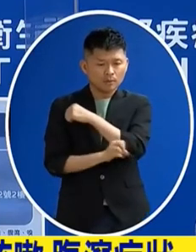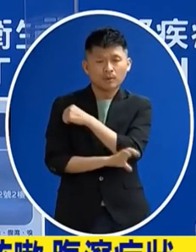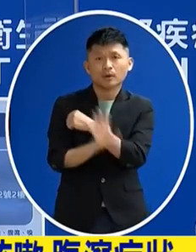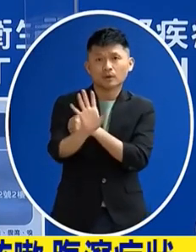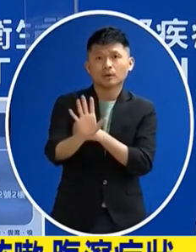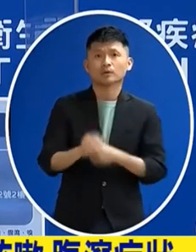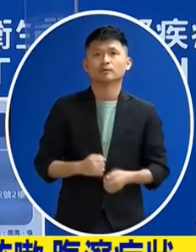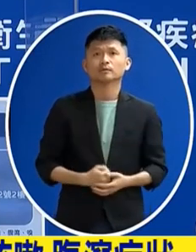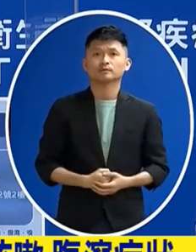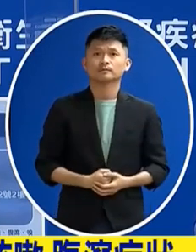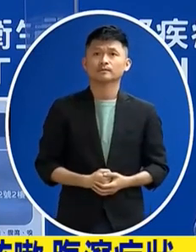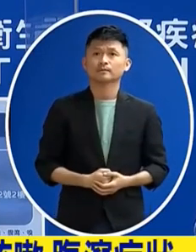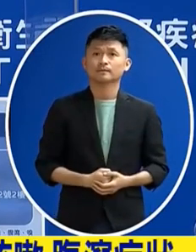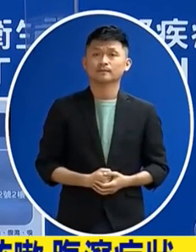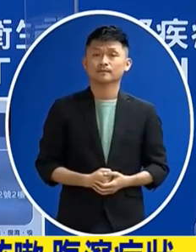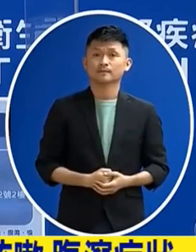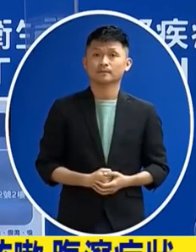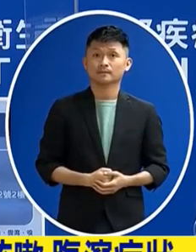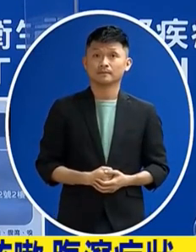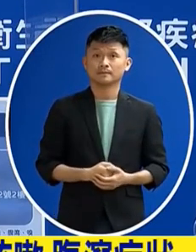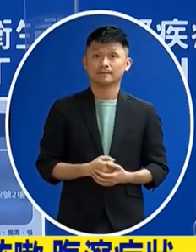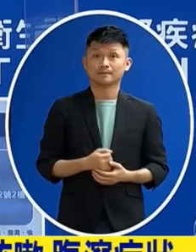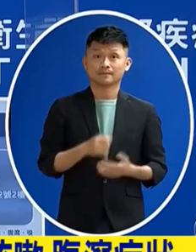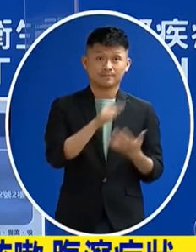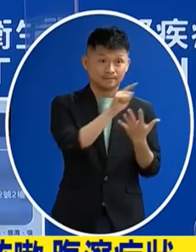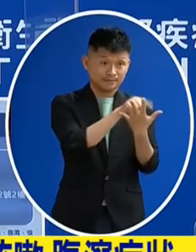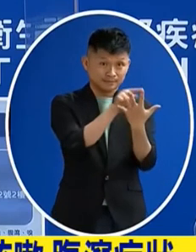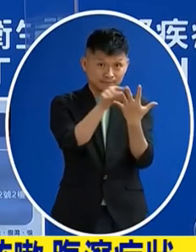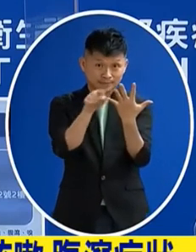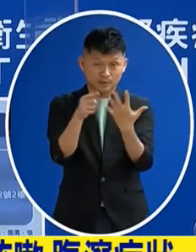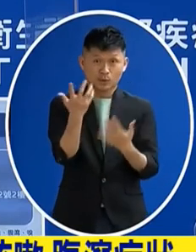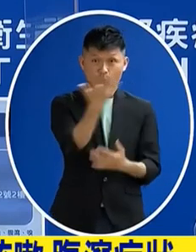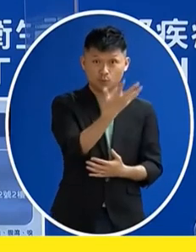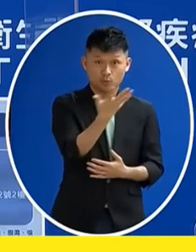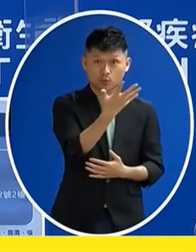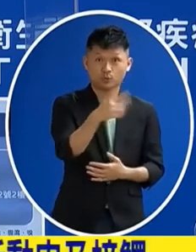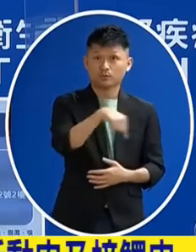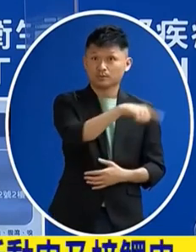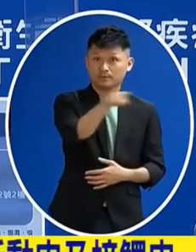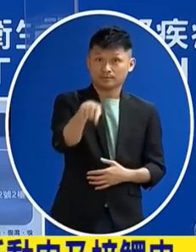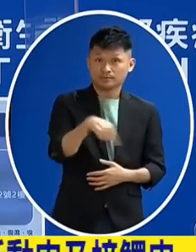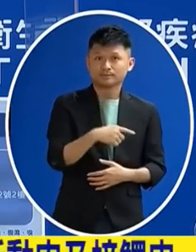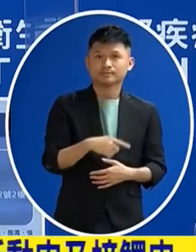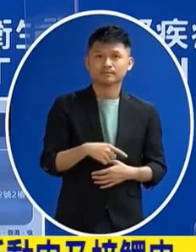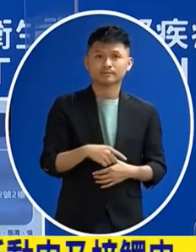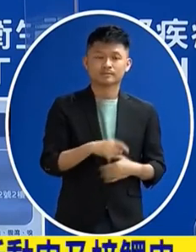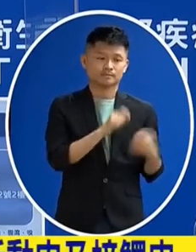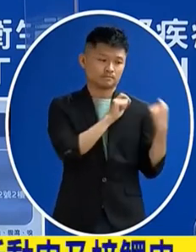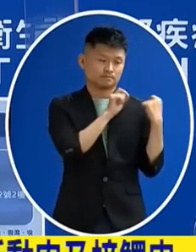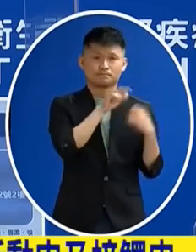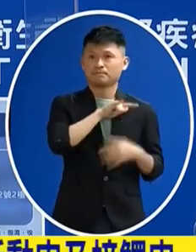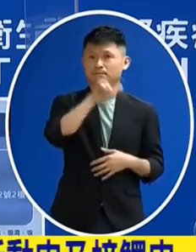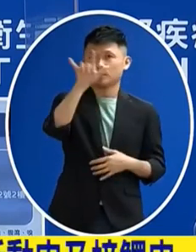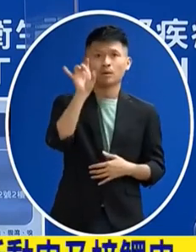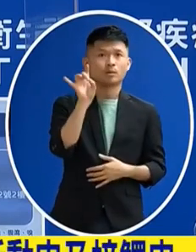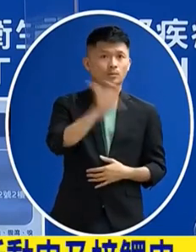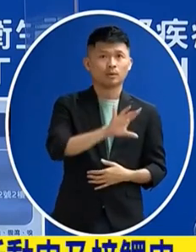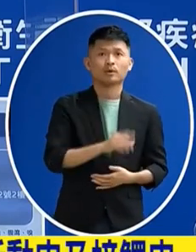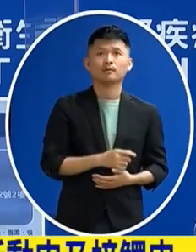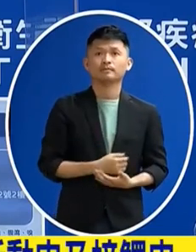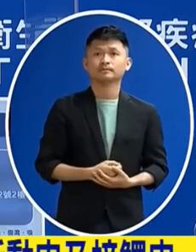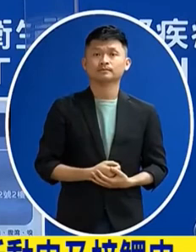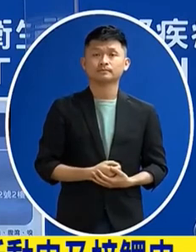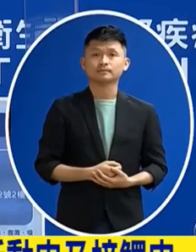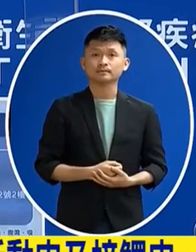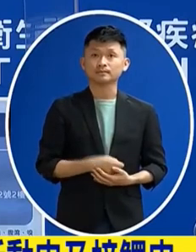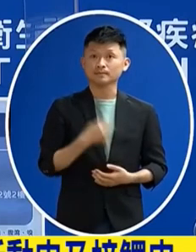状。那这5名的哈的游艺场相关个案，哈近期皆没有出国，那持续要